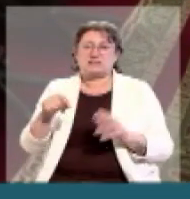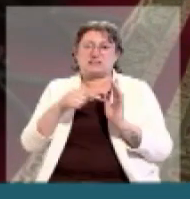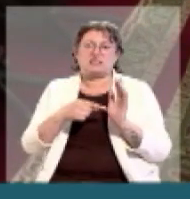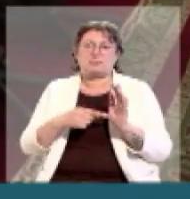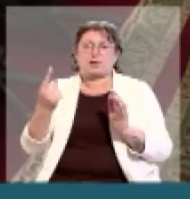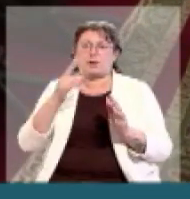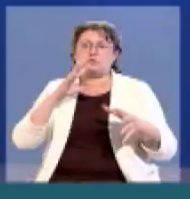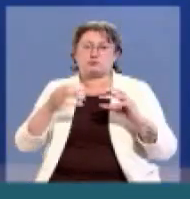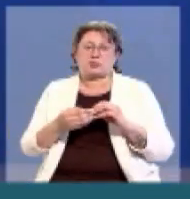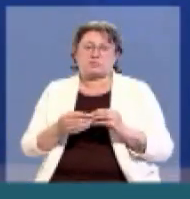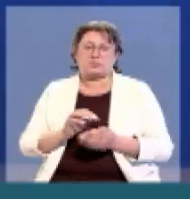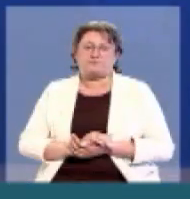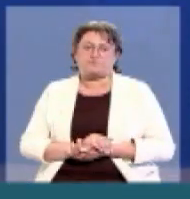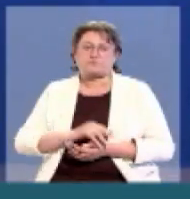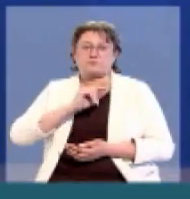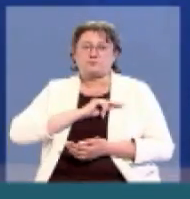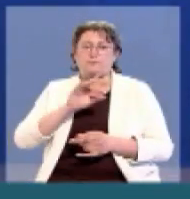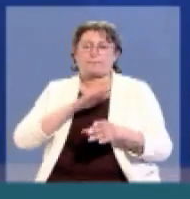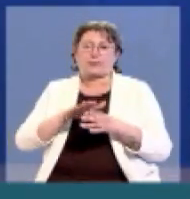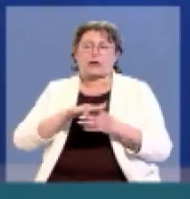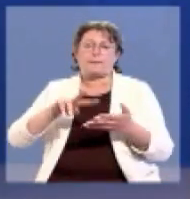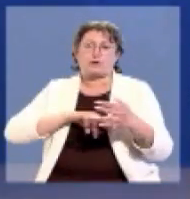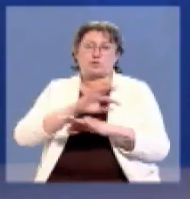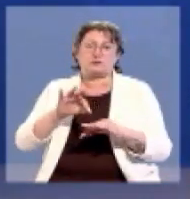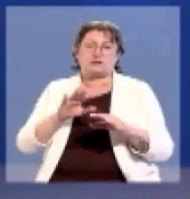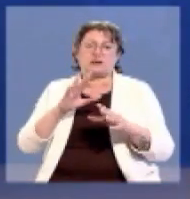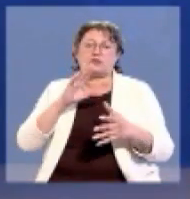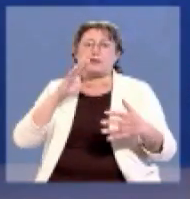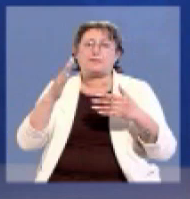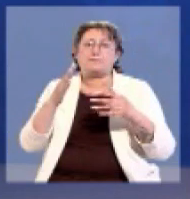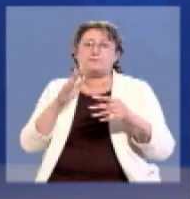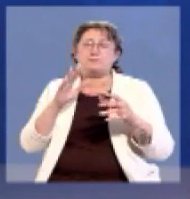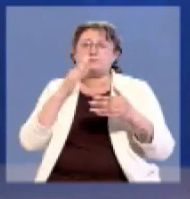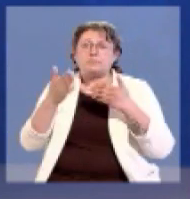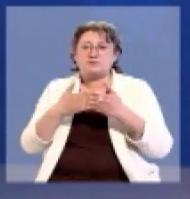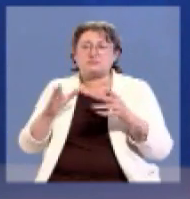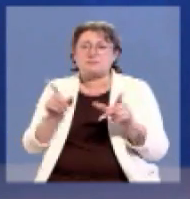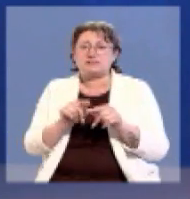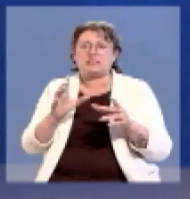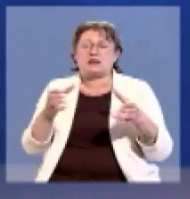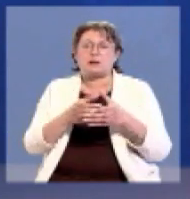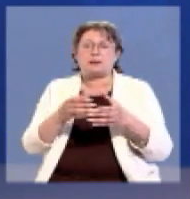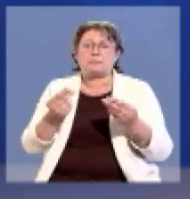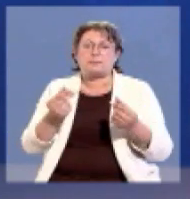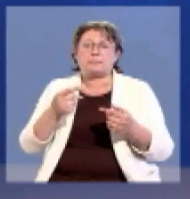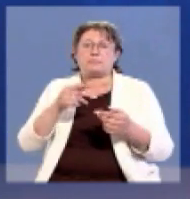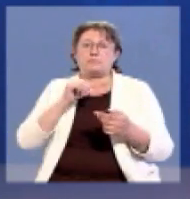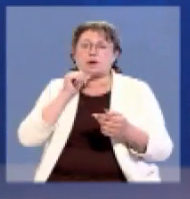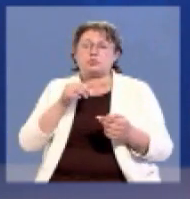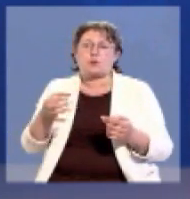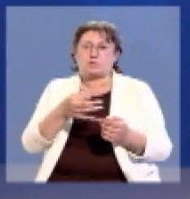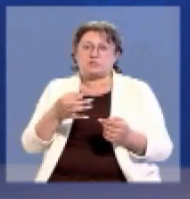делятся первыми результатами. Работа по реализации проекта выстроена в тесном взаимодействии с региональной палатой предпринимателей Костанайской